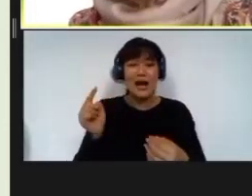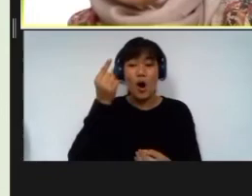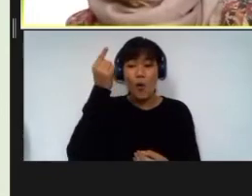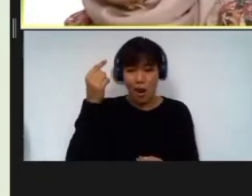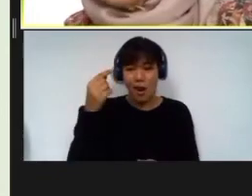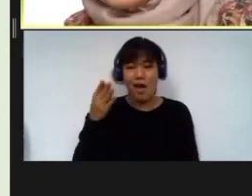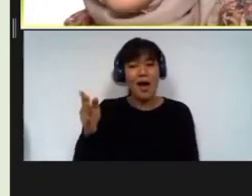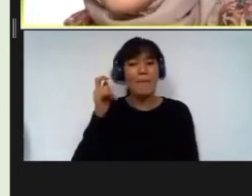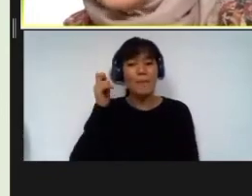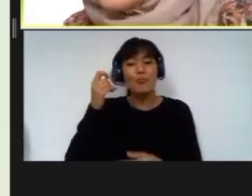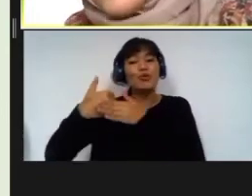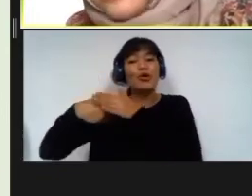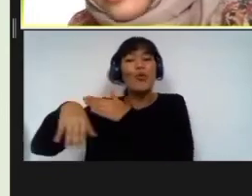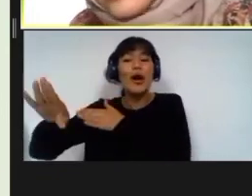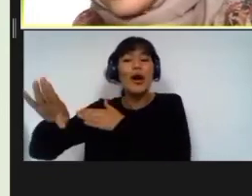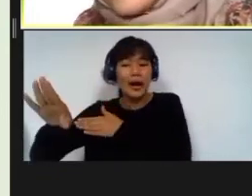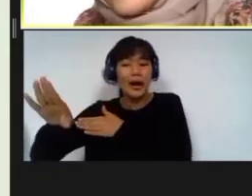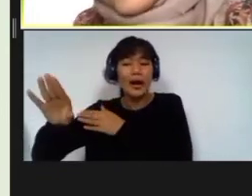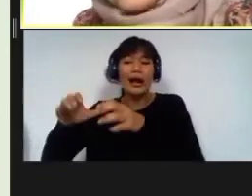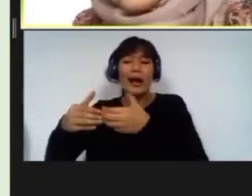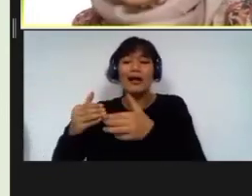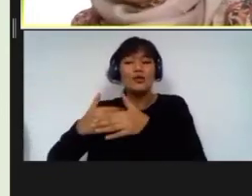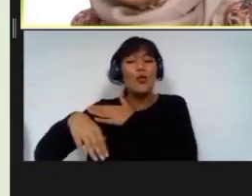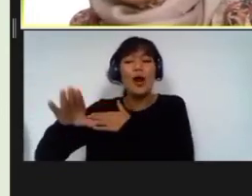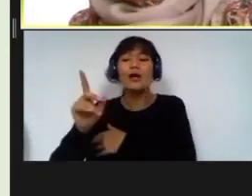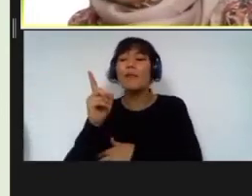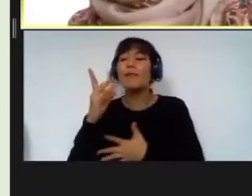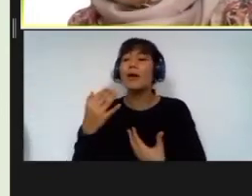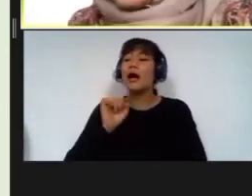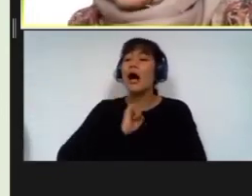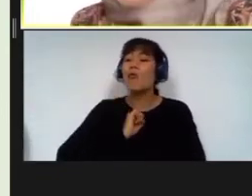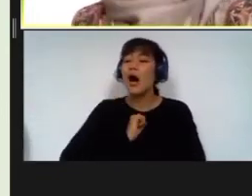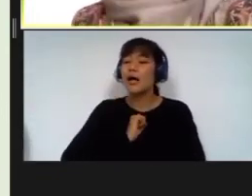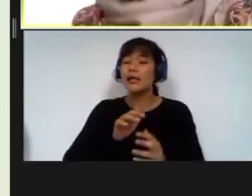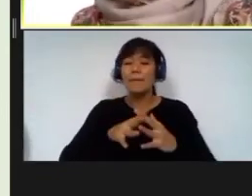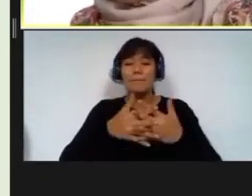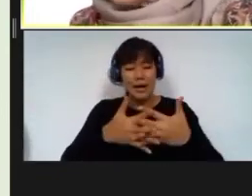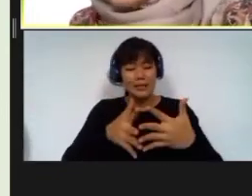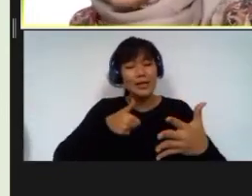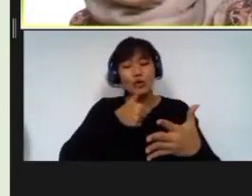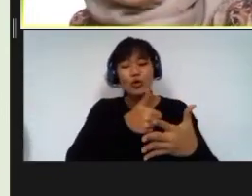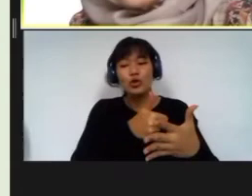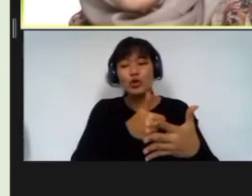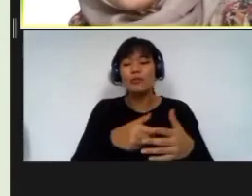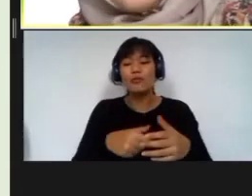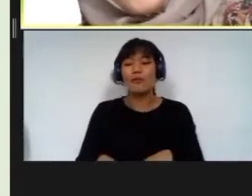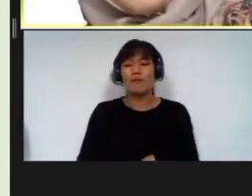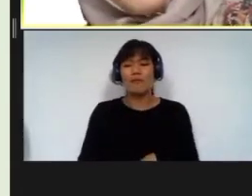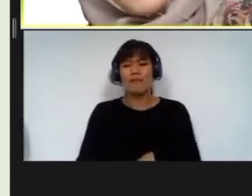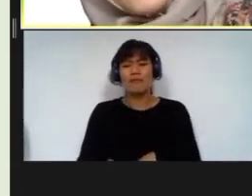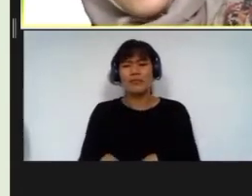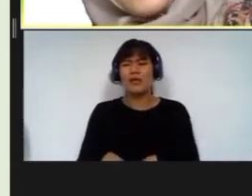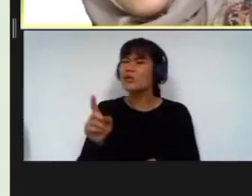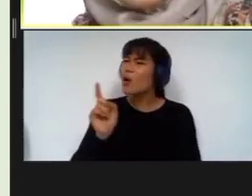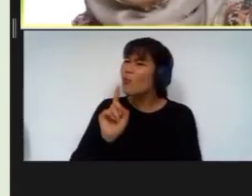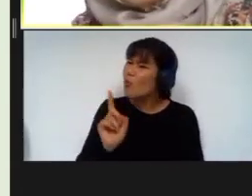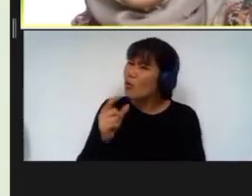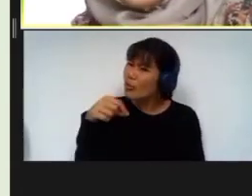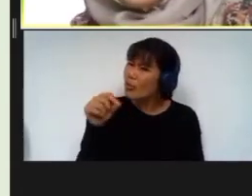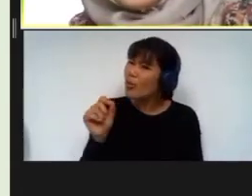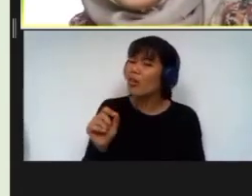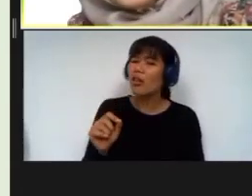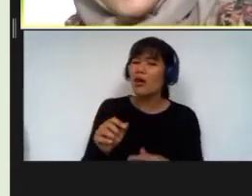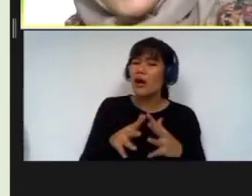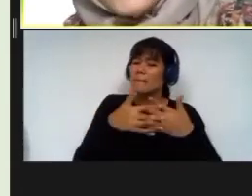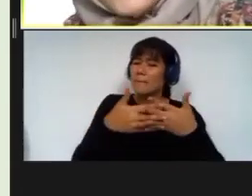siswi harus keluar dari kelas. Karena khawatir ikut membaca, kata gurunya begitu. Kan nggak boleh Mbak Iklilah baca